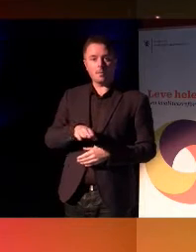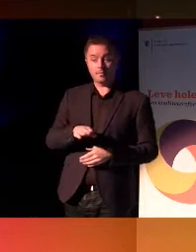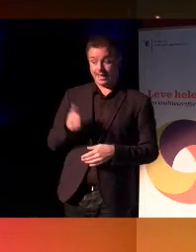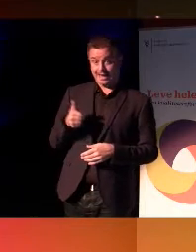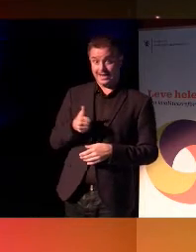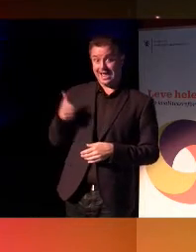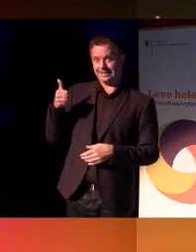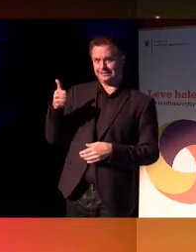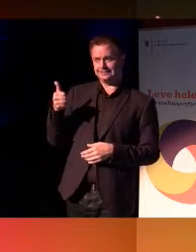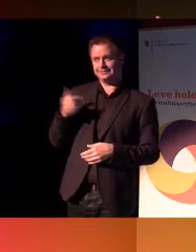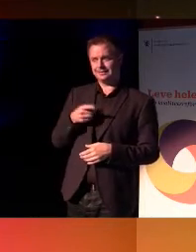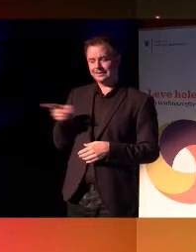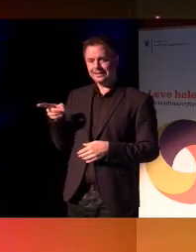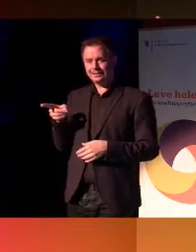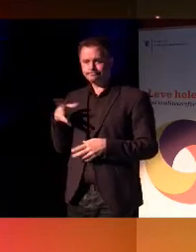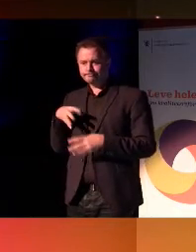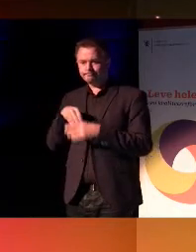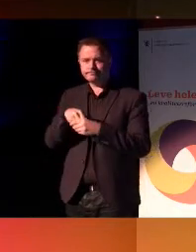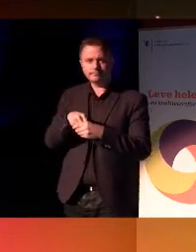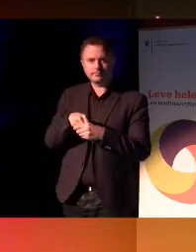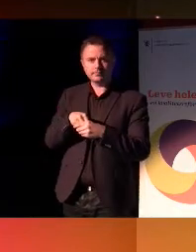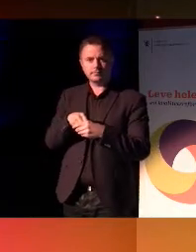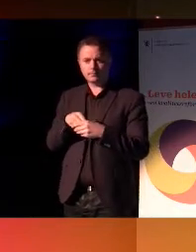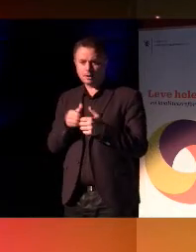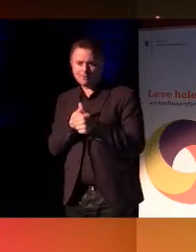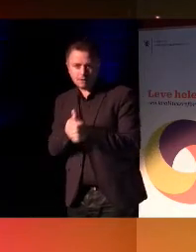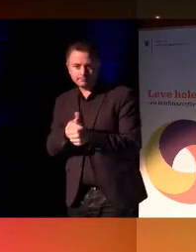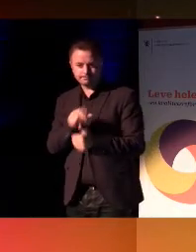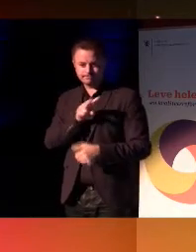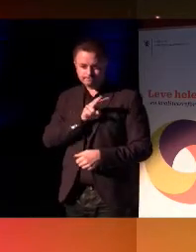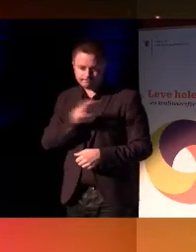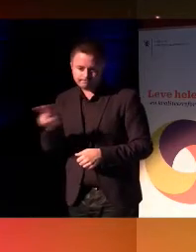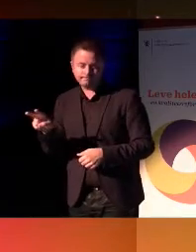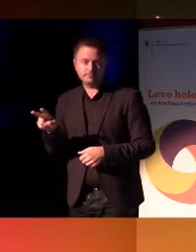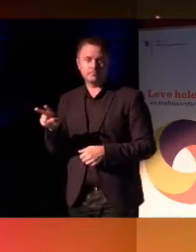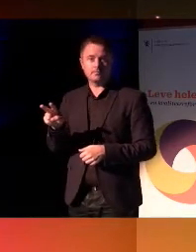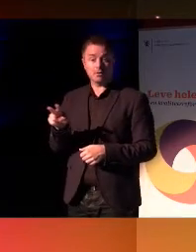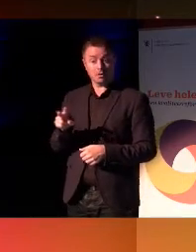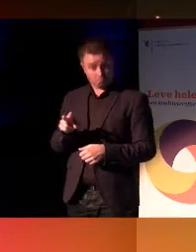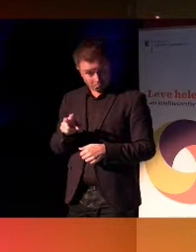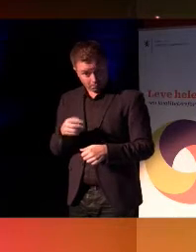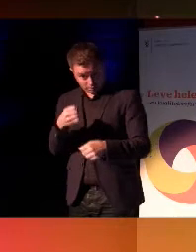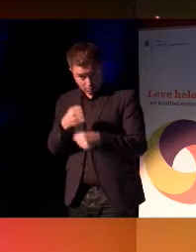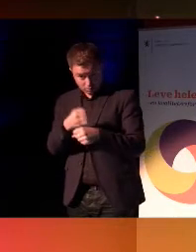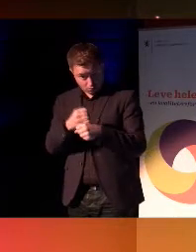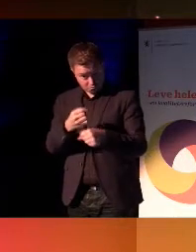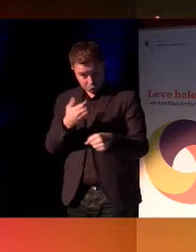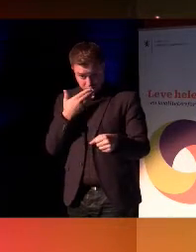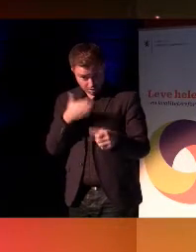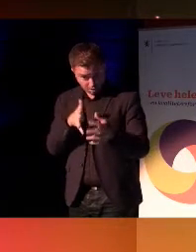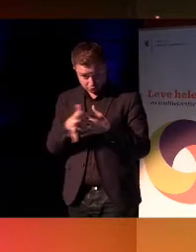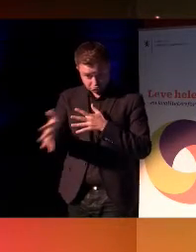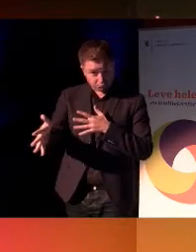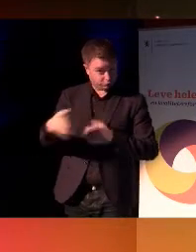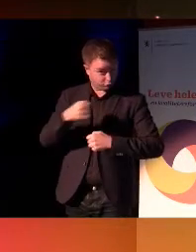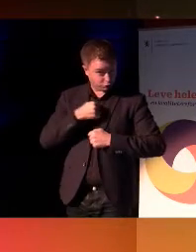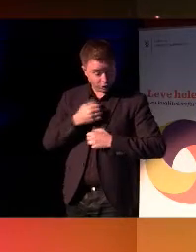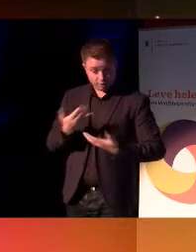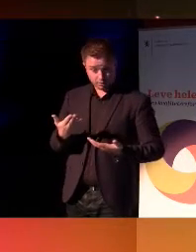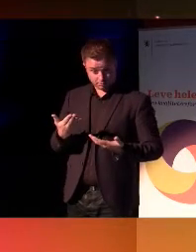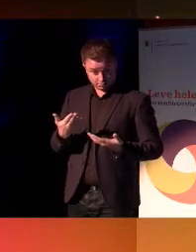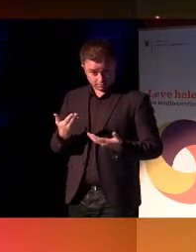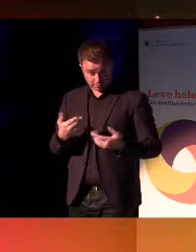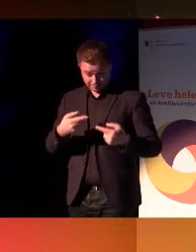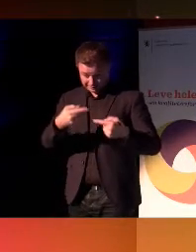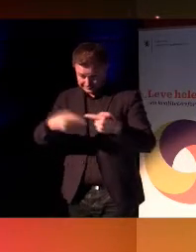ledelsens involvering her, å følge med på dette området. Arbeides det på en god og trygg måte? Har man oversikt over